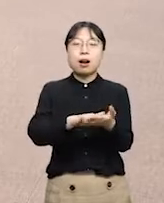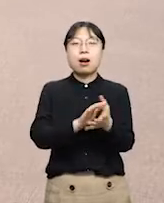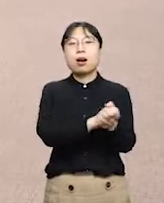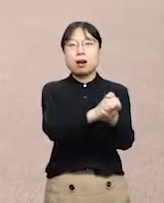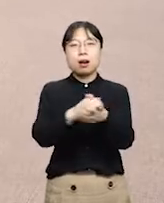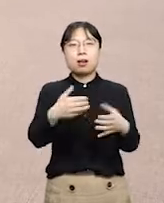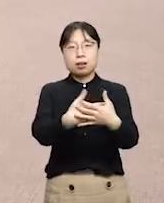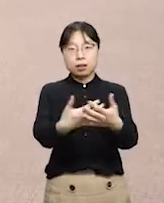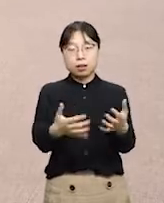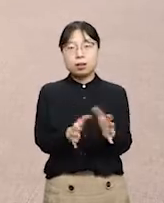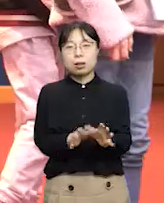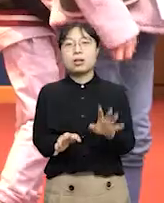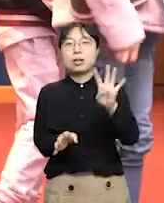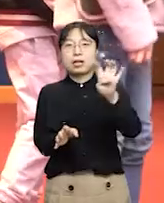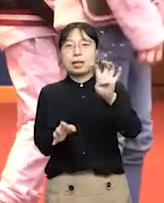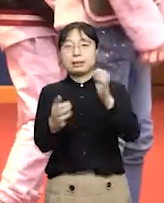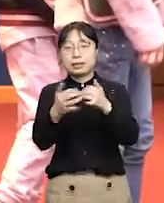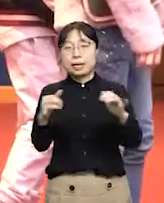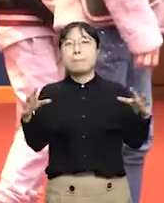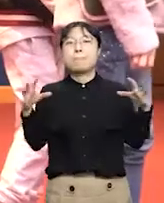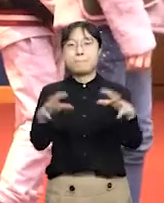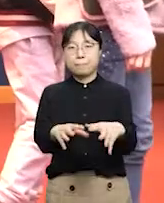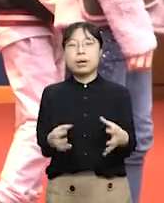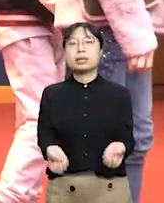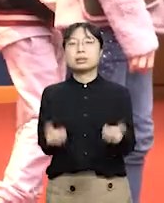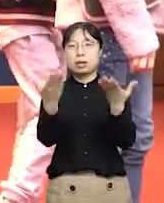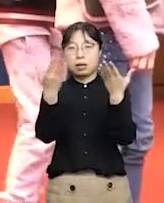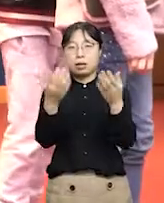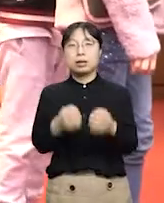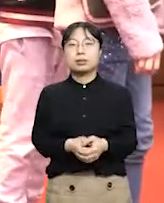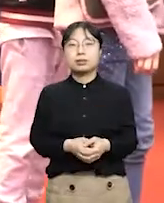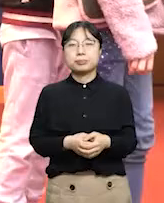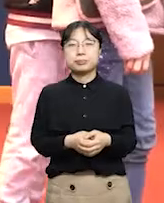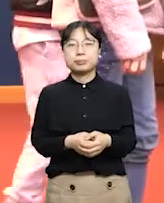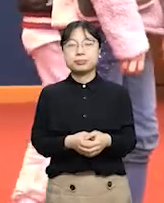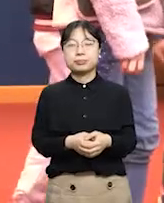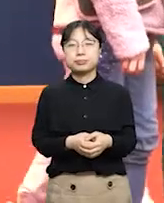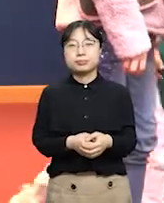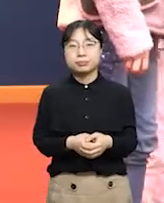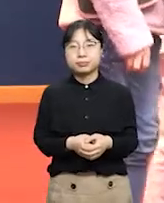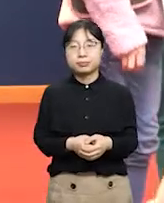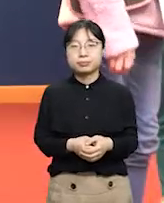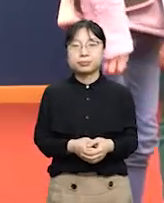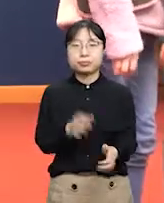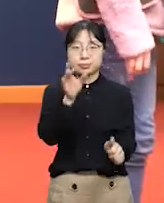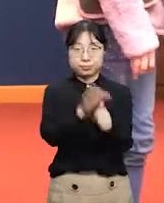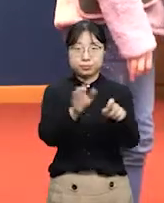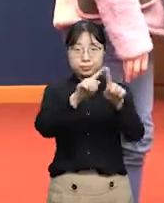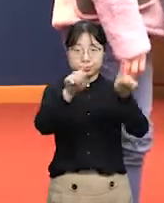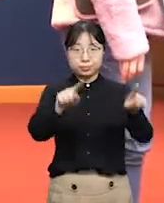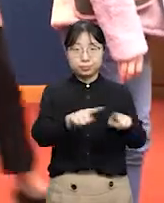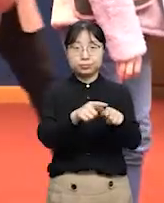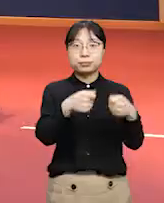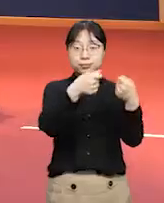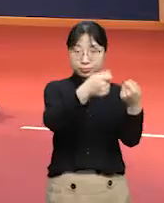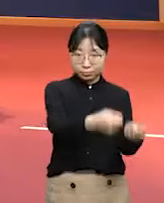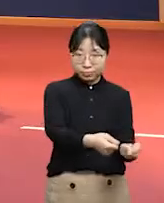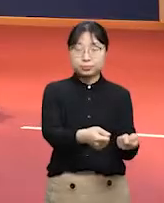명이 참석한 가운데 코로나19 방역수칙을 준수하며 진행됐는데요. 위촉장 수여, 활동